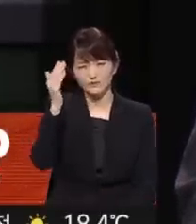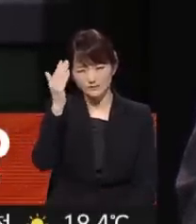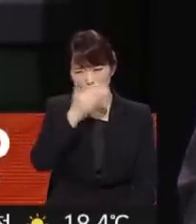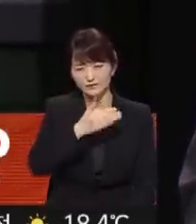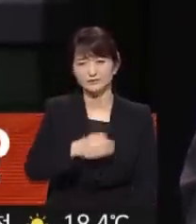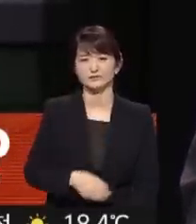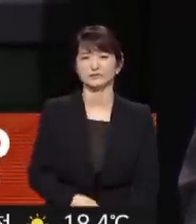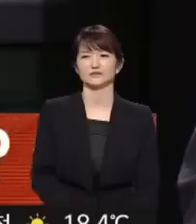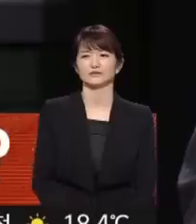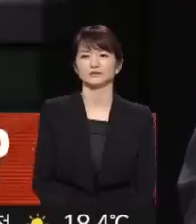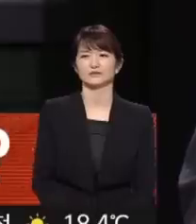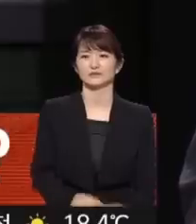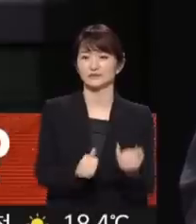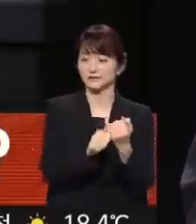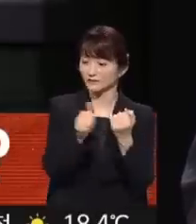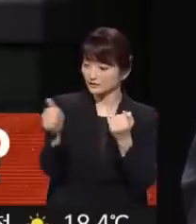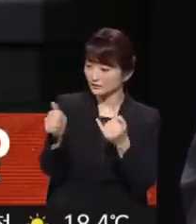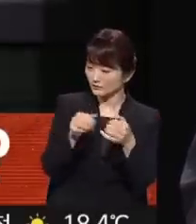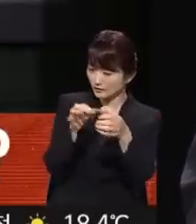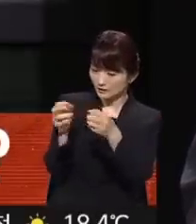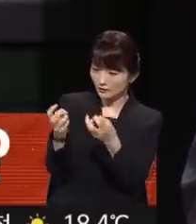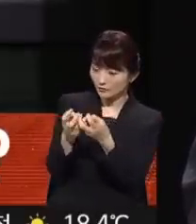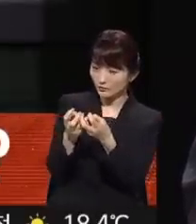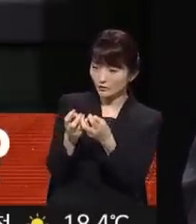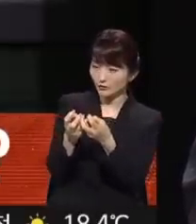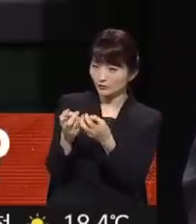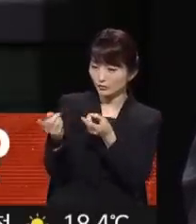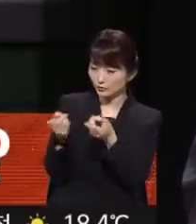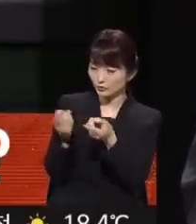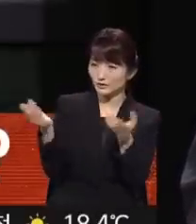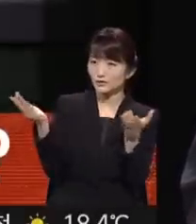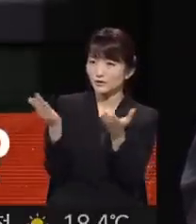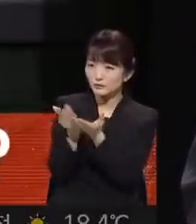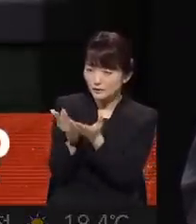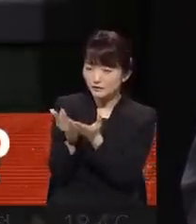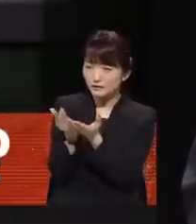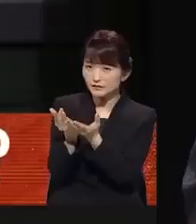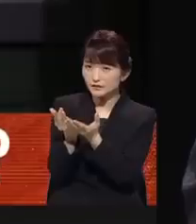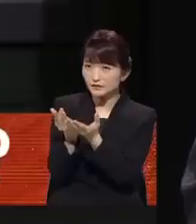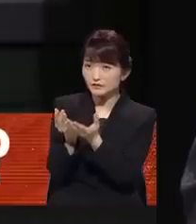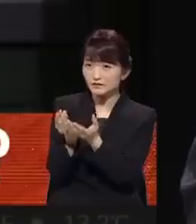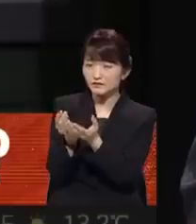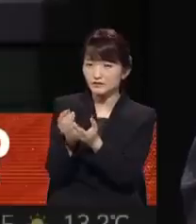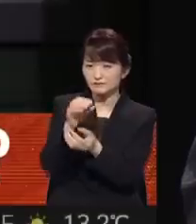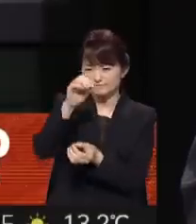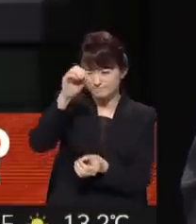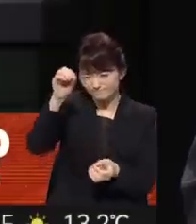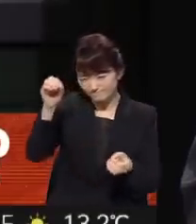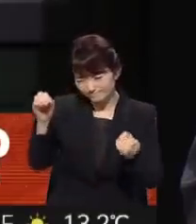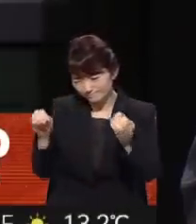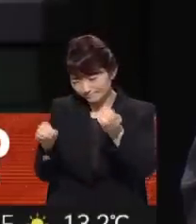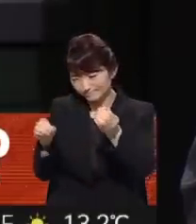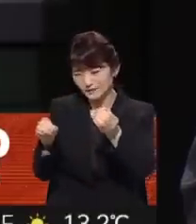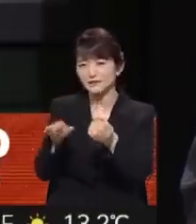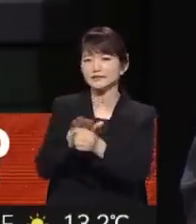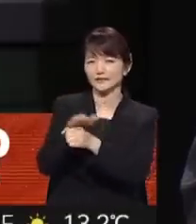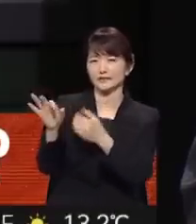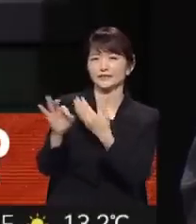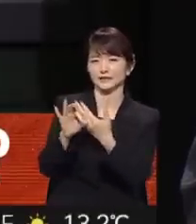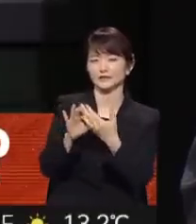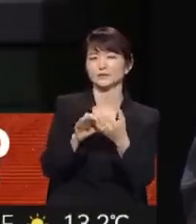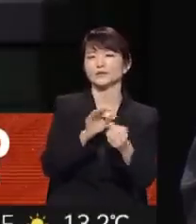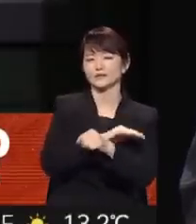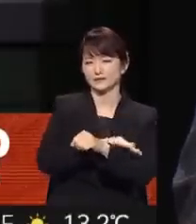하지만 언니링님 남편 대화법을 맞춰주시면 되죠. 본론으로 가기까지 두세 바퀴 걸린다면 호응해주세요. 사랑한다면이라고도